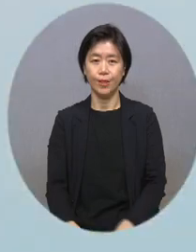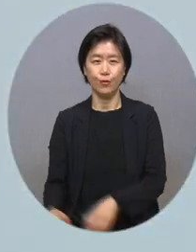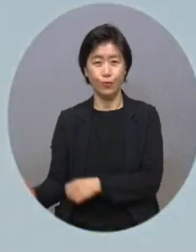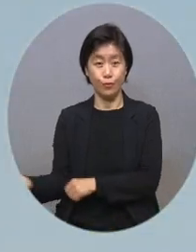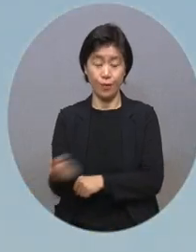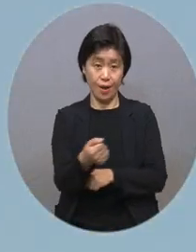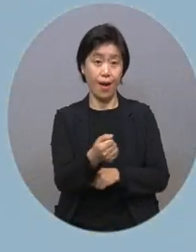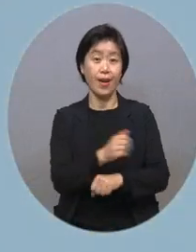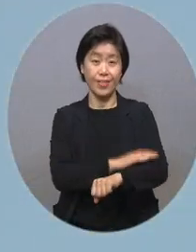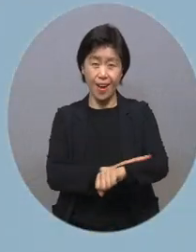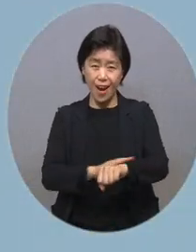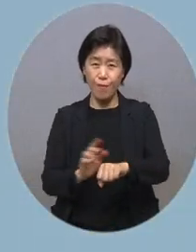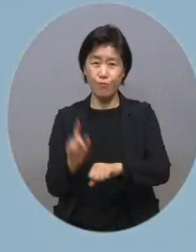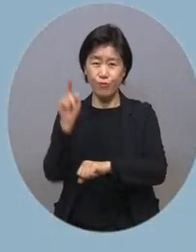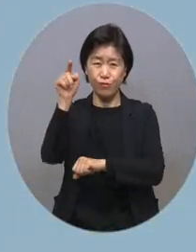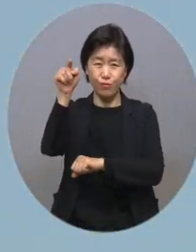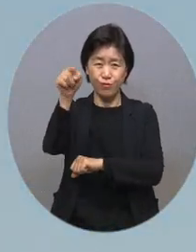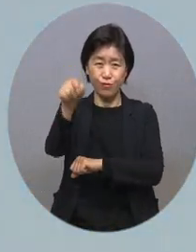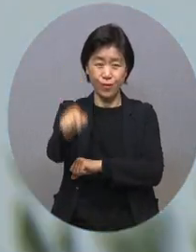샷.